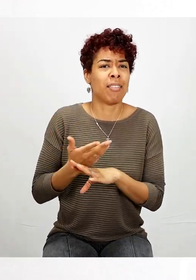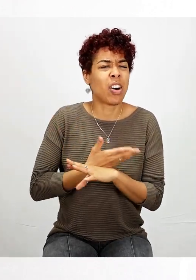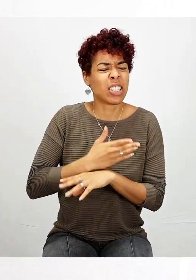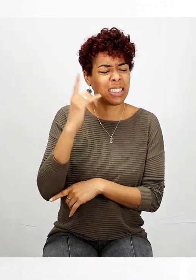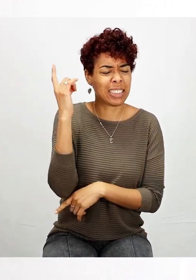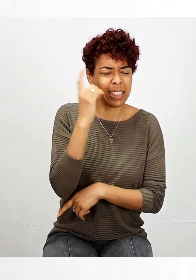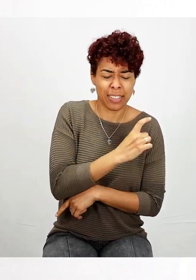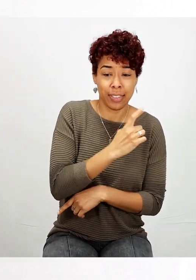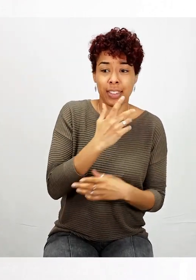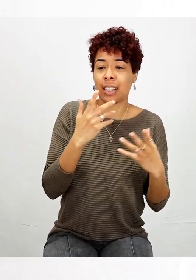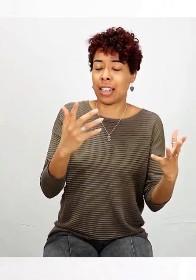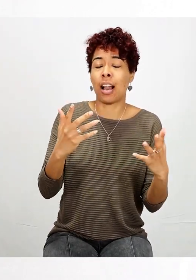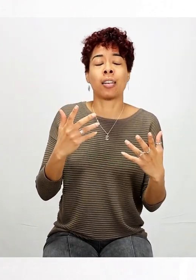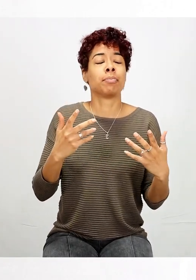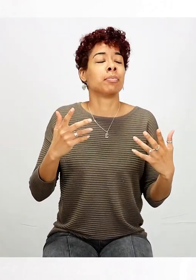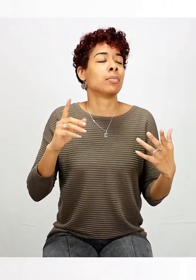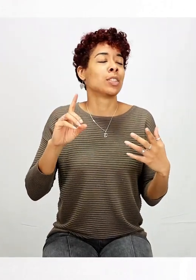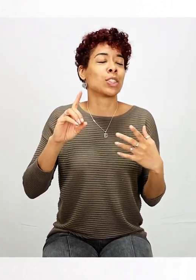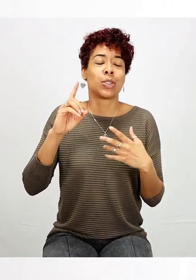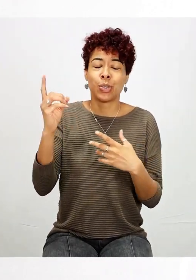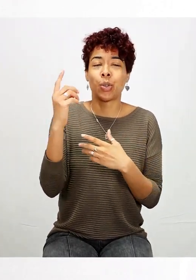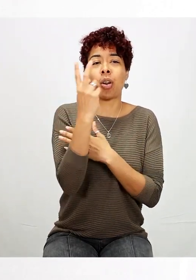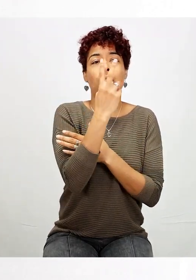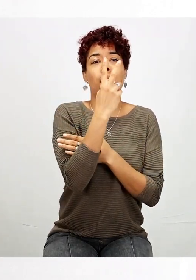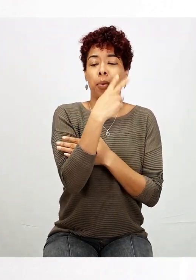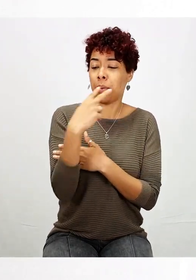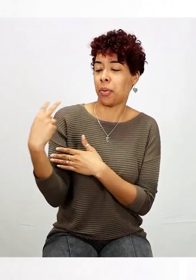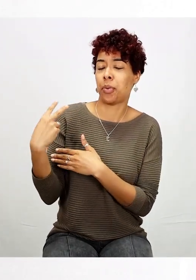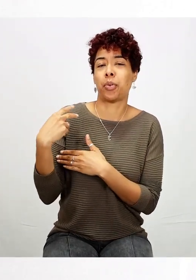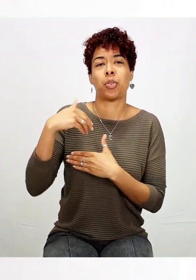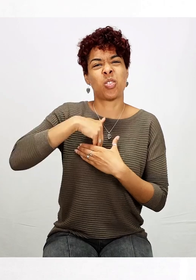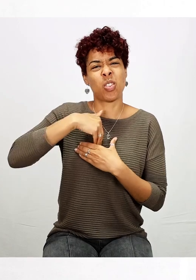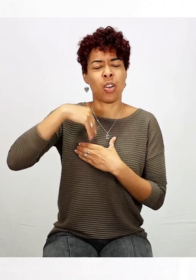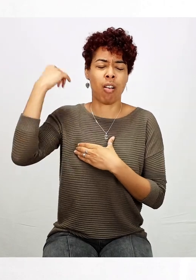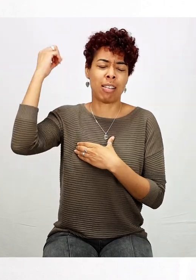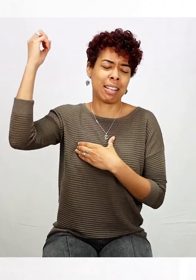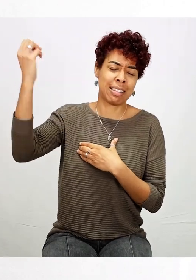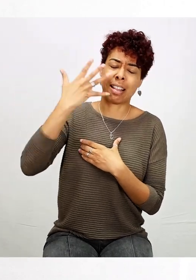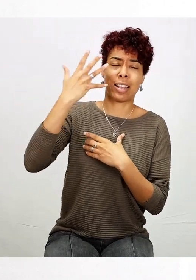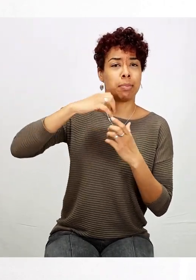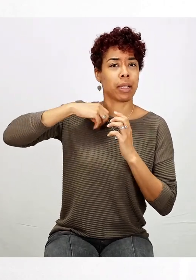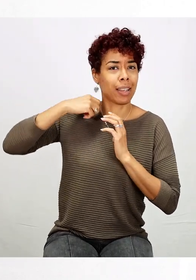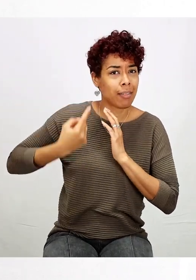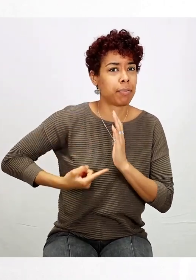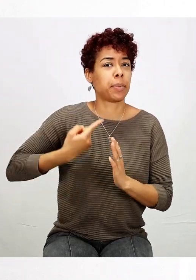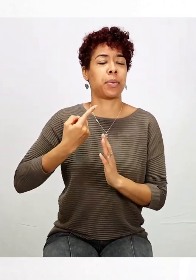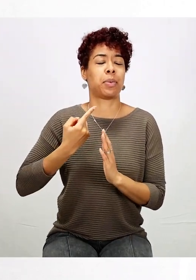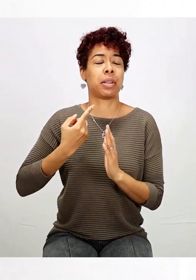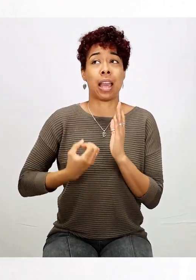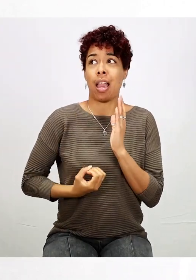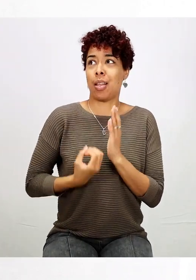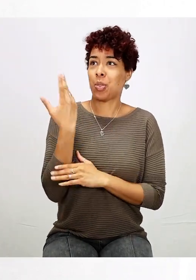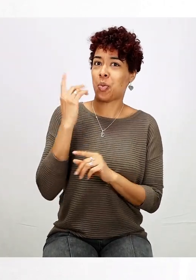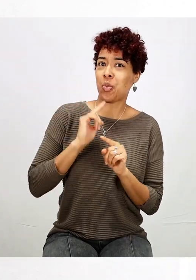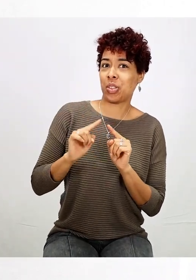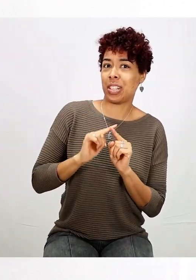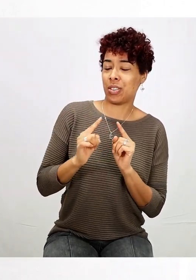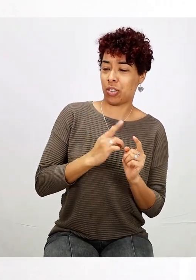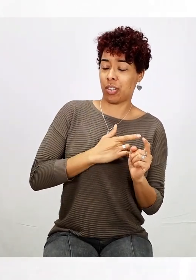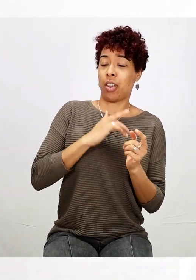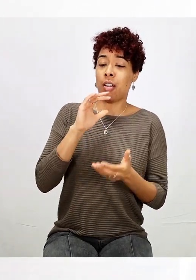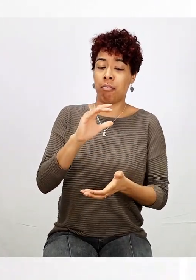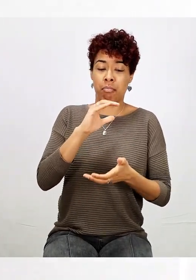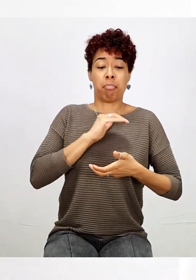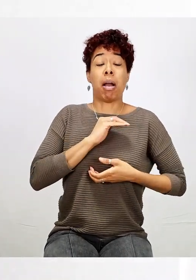et puis là, on a un temps où Dieu vient nous visiter. Il y a un renouvellement par le Saint-Esprit. Alors, on a quelque chose de nouveau qui se place dans notre cœur, peut-être